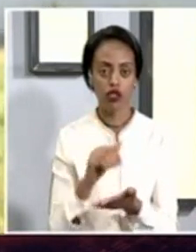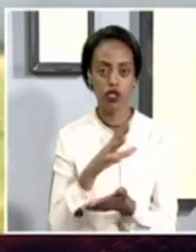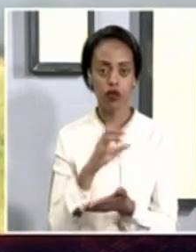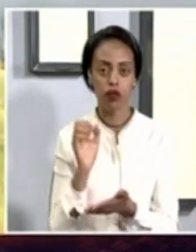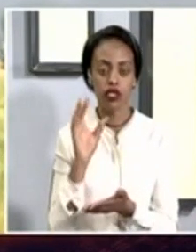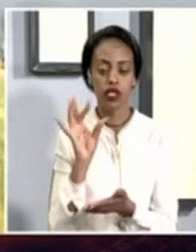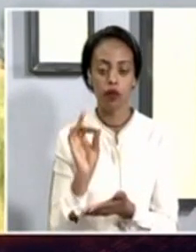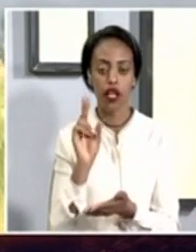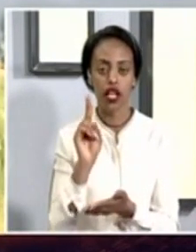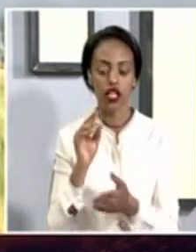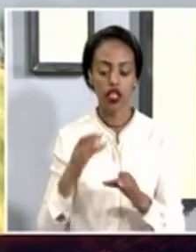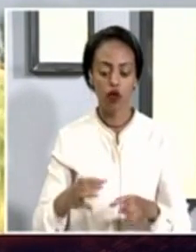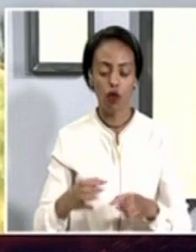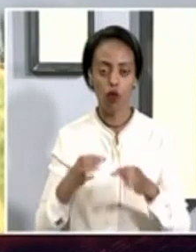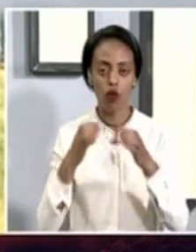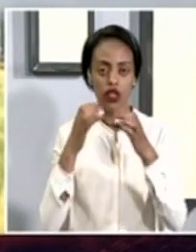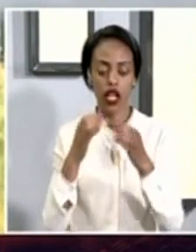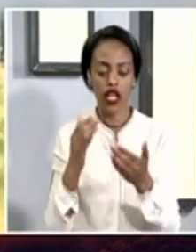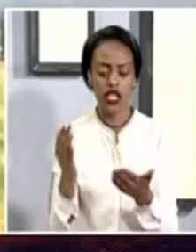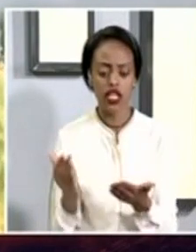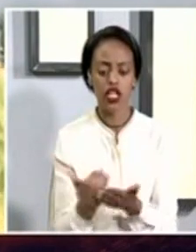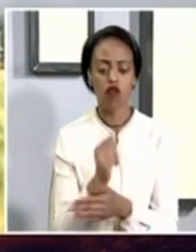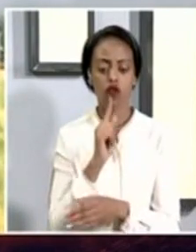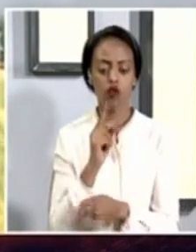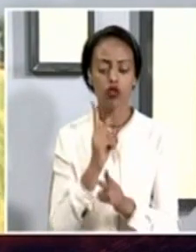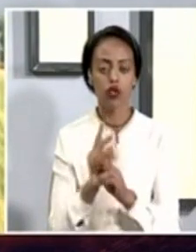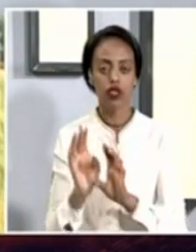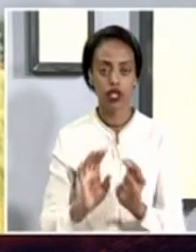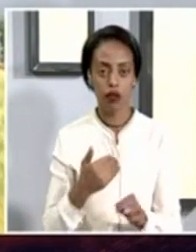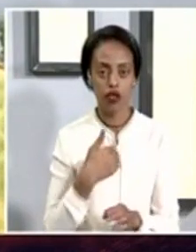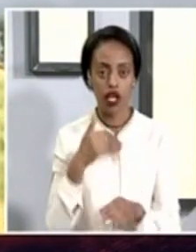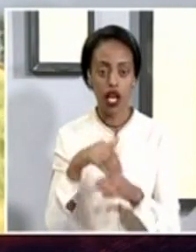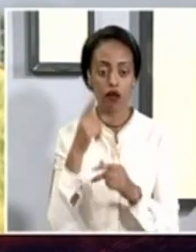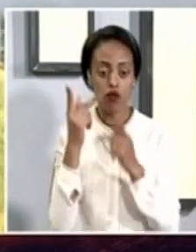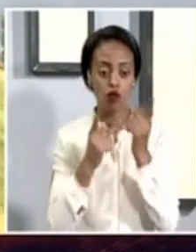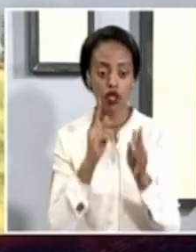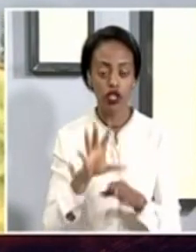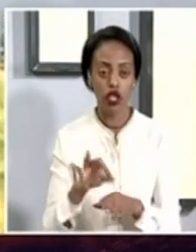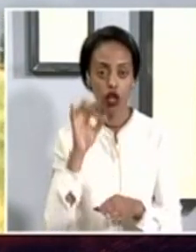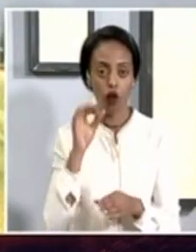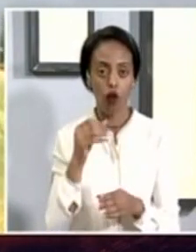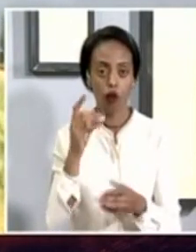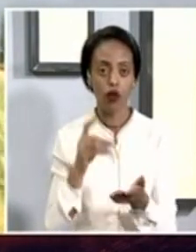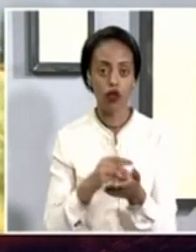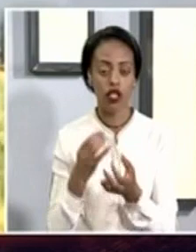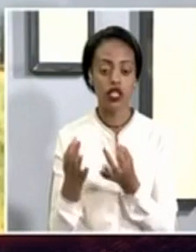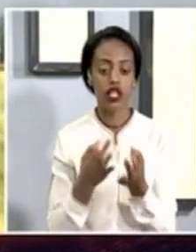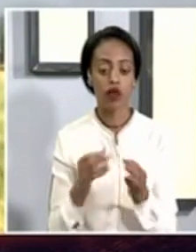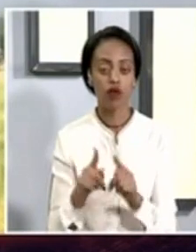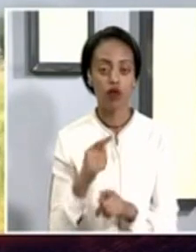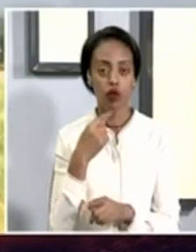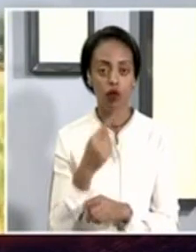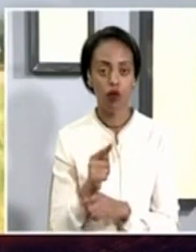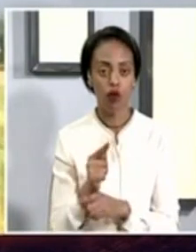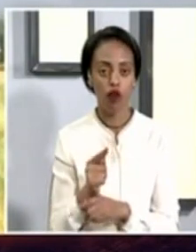582 ኩንታል ክሕፈስ ተባሂሉ እዩ ትፅቢት ዝግበር ኣብዚ ዕደት ተረኪቦም መልእክቲ ዘሕለፉ ዶክተር ደብረፅዮን ገብረ ሚካኤል